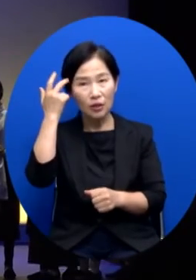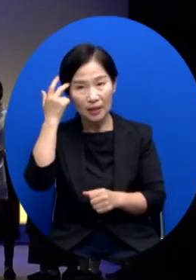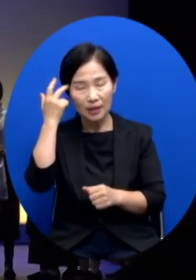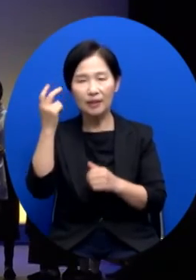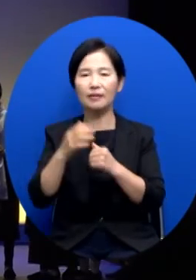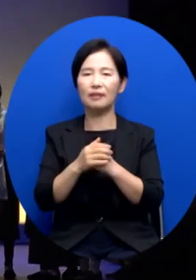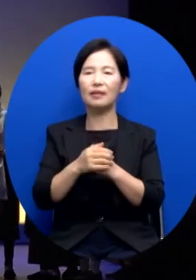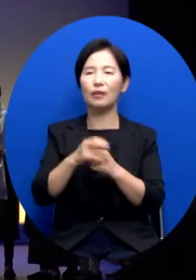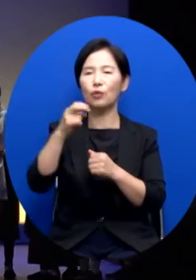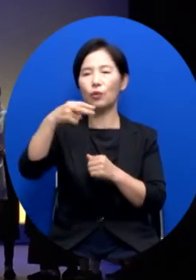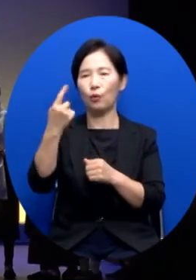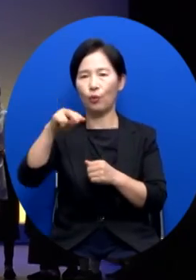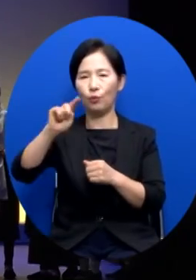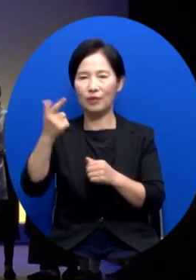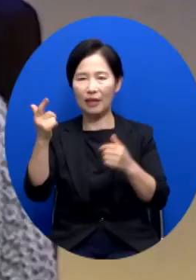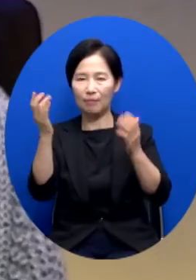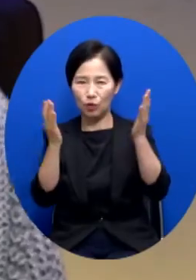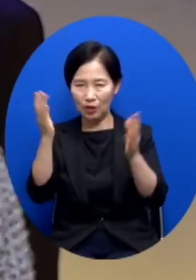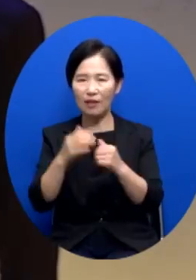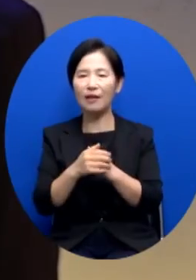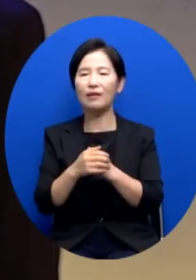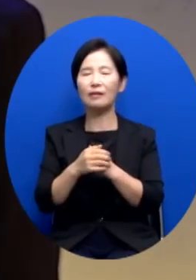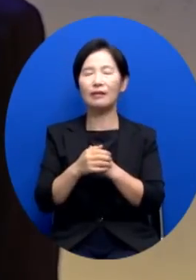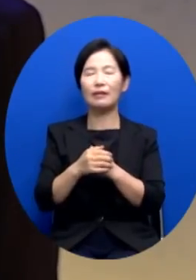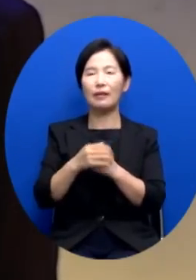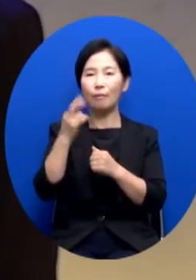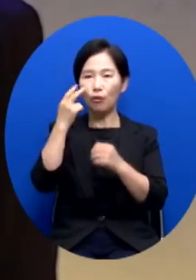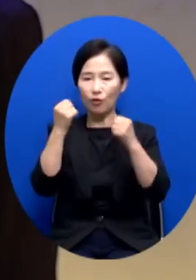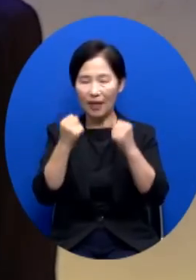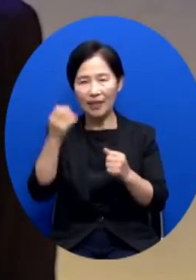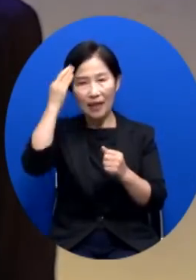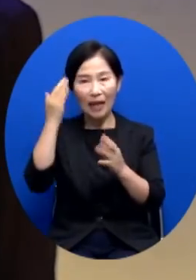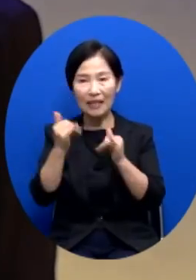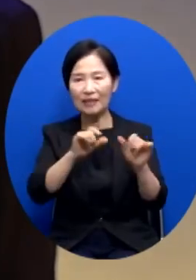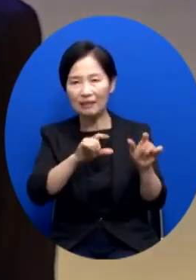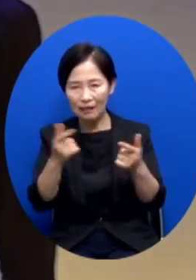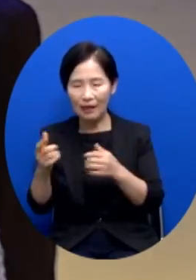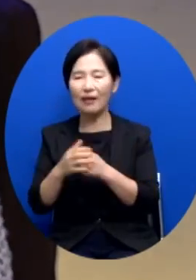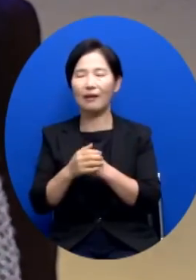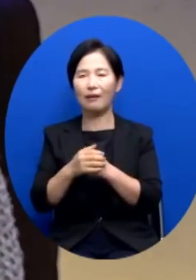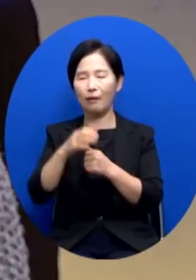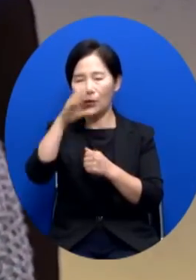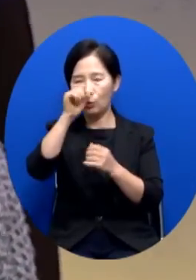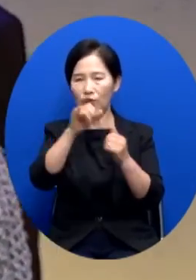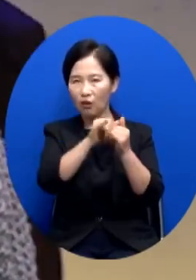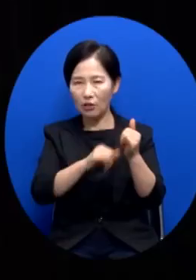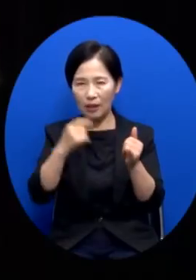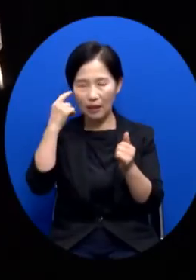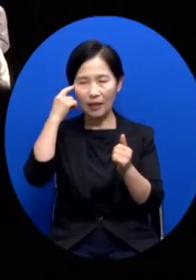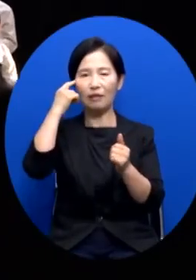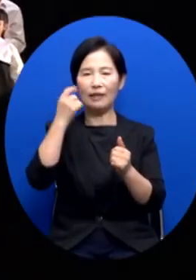뮤지컬 도산. 미주의 한인들에게 대한민국의 역사를 일깨우고